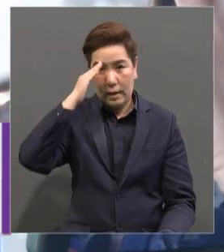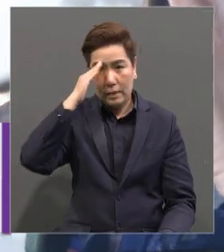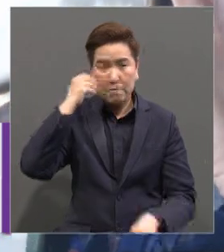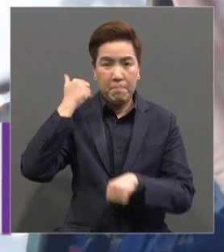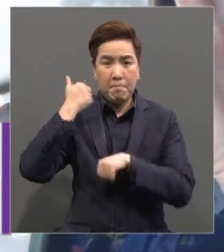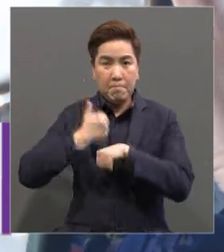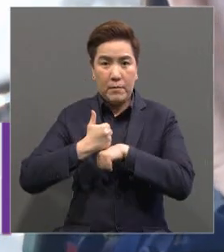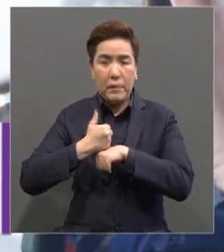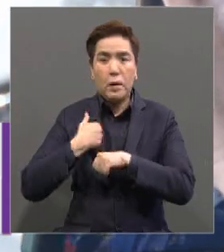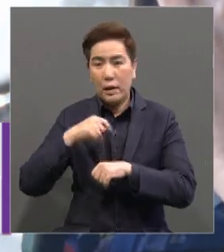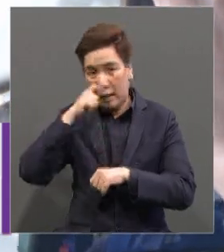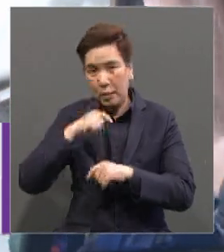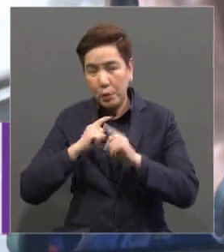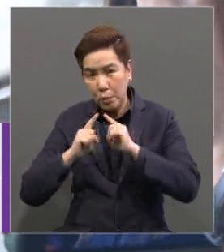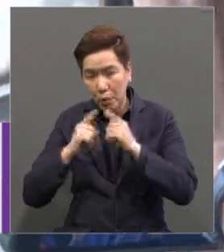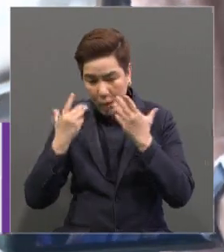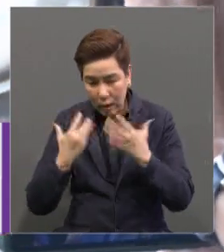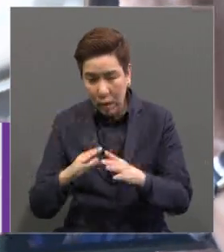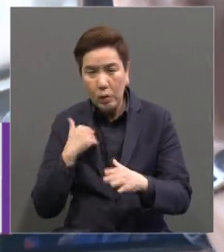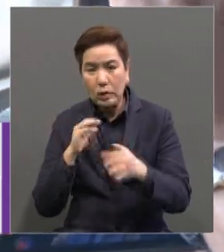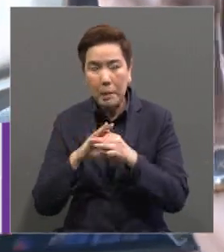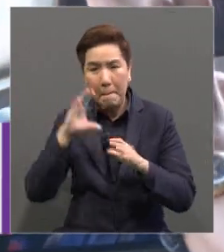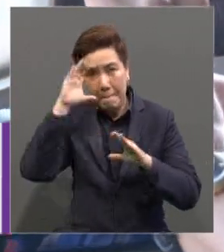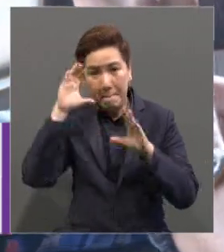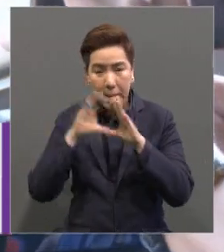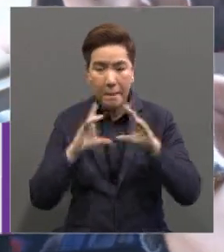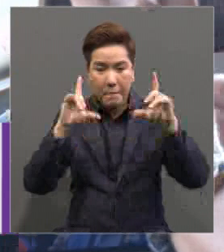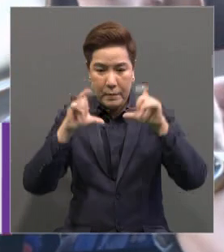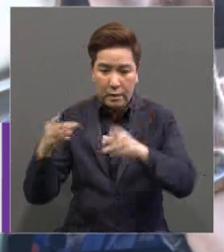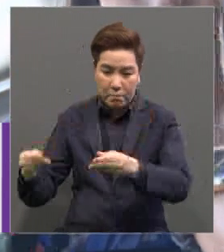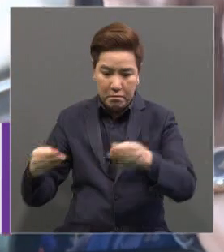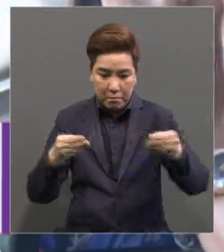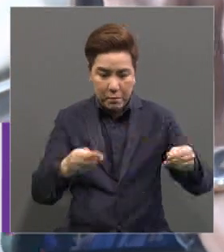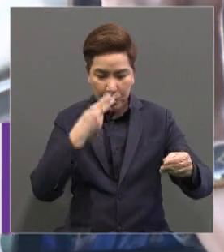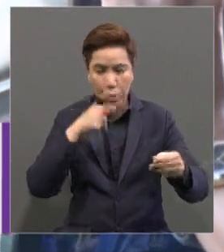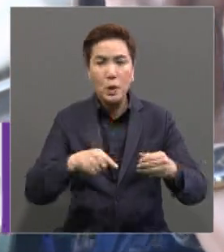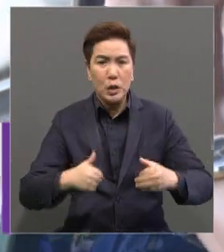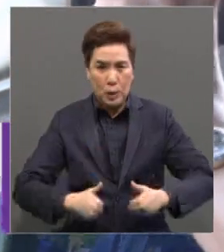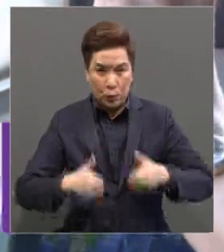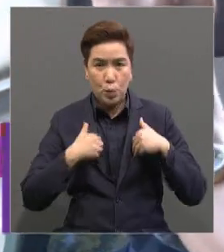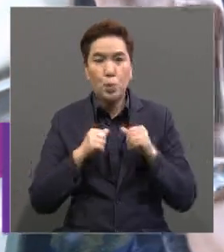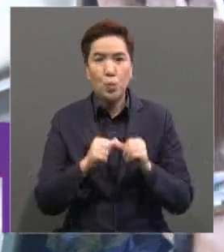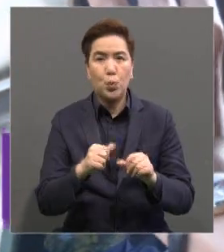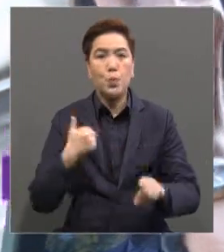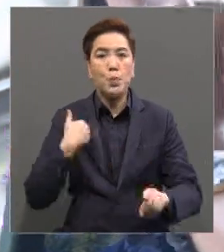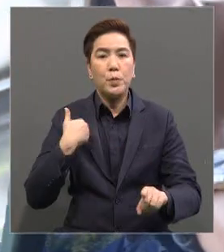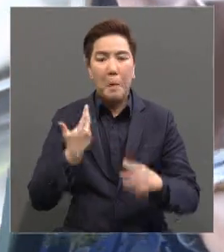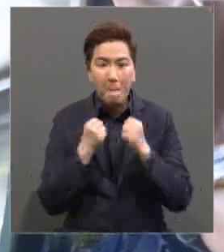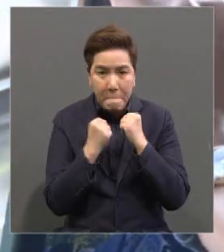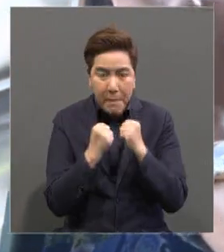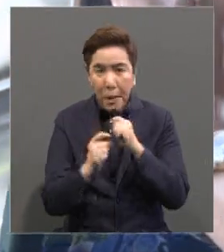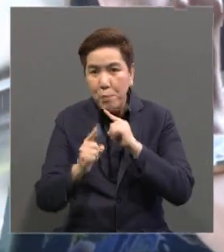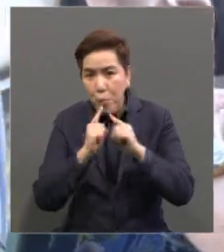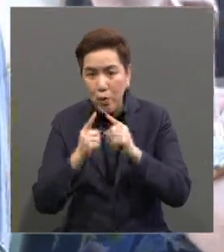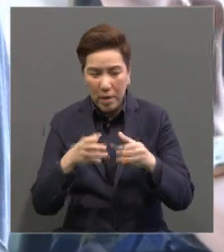ดีผู้บัญชาการทหารสูงสุดนะคะซึ่งก็ได้มีภาพถ่ายของตัวประกันด้วยนะคะบอกว่าเนี่ยยังมีชีวิตอยู่นะแล้วก็กำลังพยาย